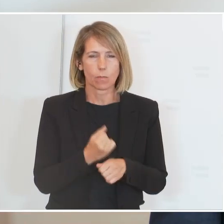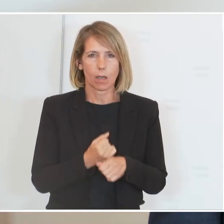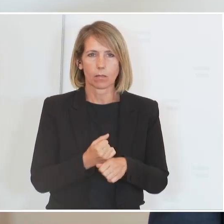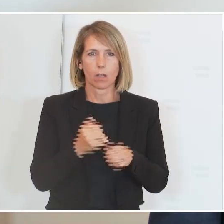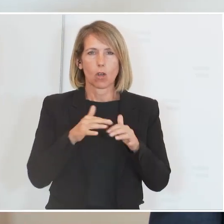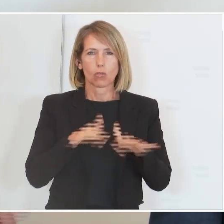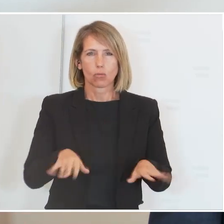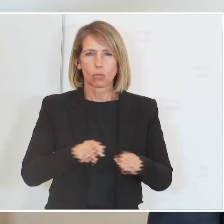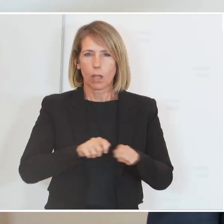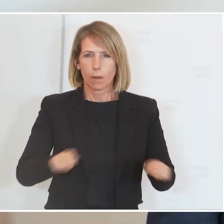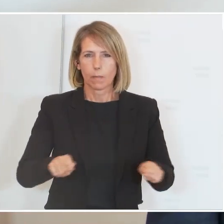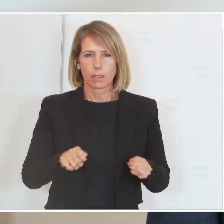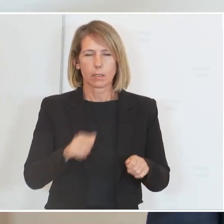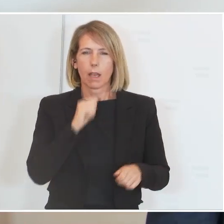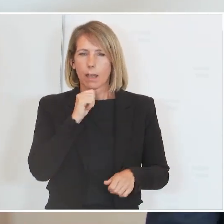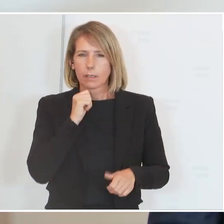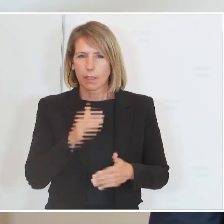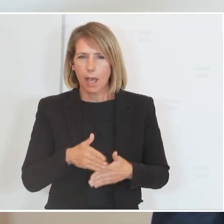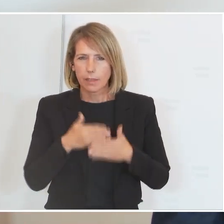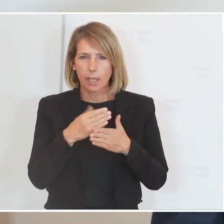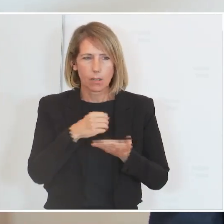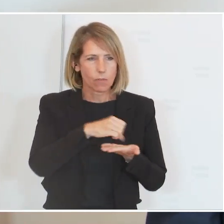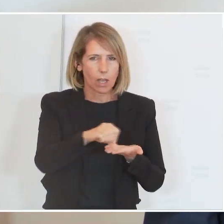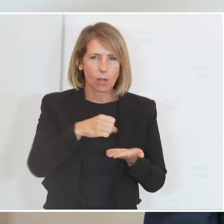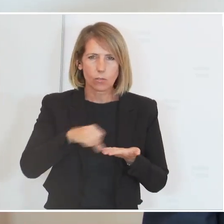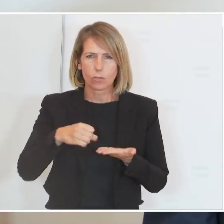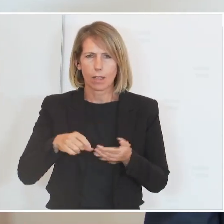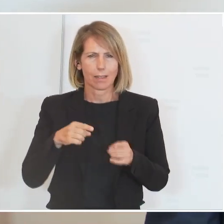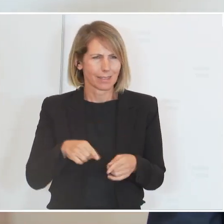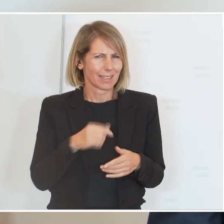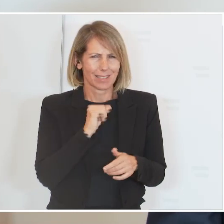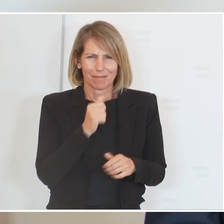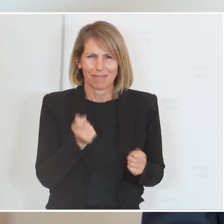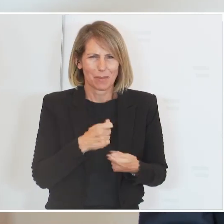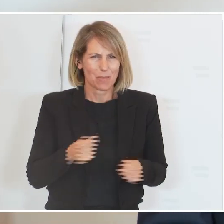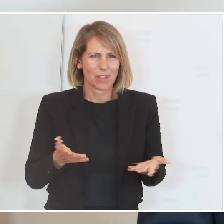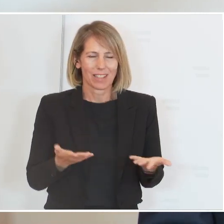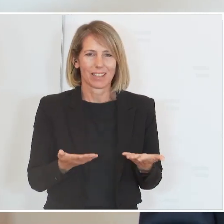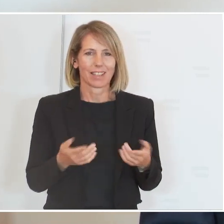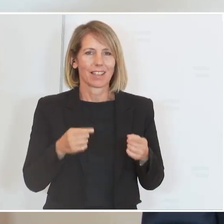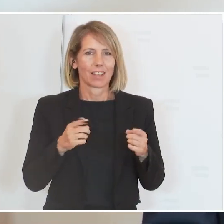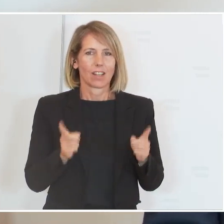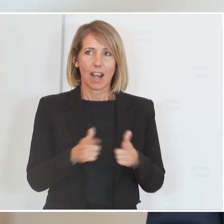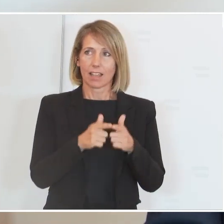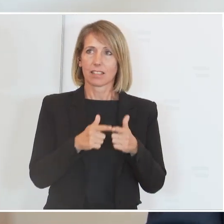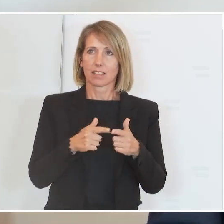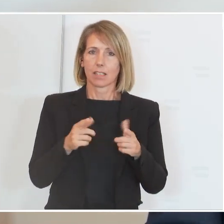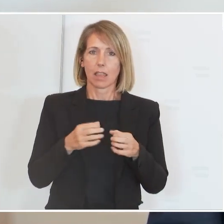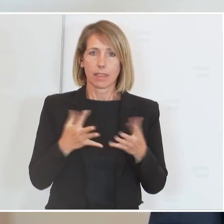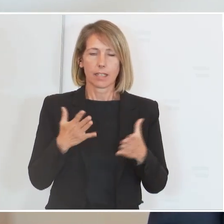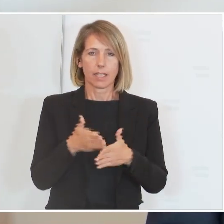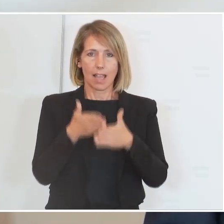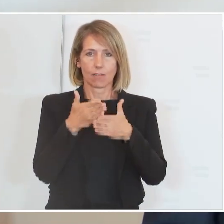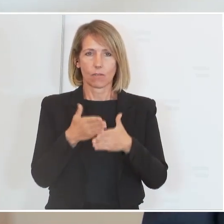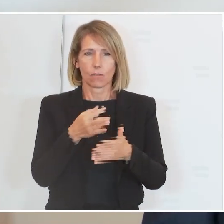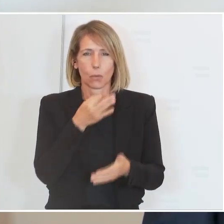strukturellen Maßnahmen, keine Hilfen den Menschen zukommen zu lassen. Das ist keine Option. Also wir können es uns nicht leisten, nicht zu helfen. Ich glaube,